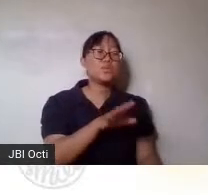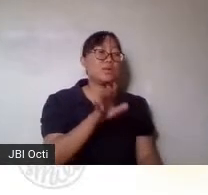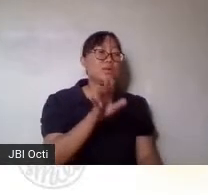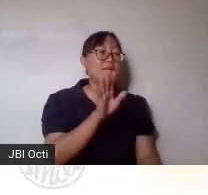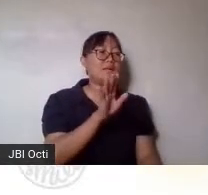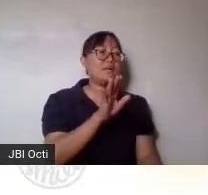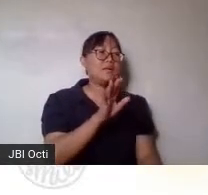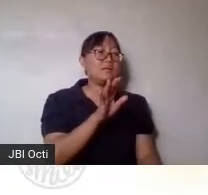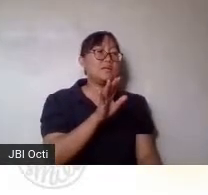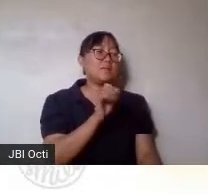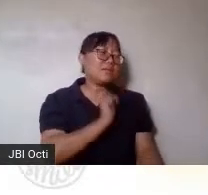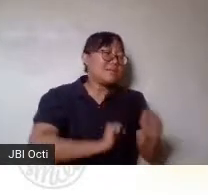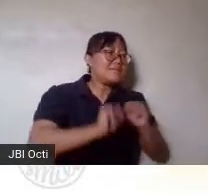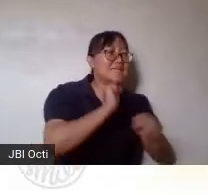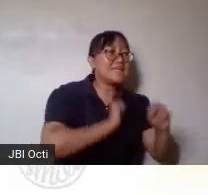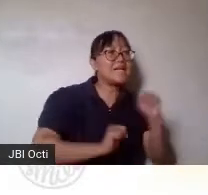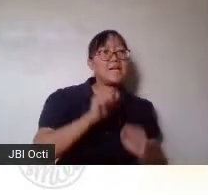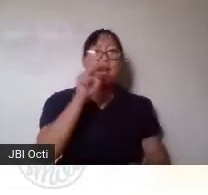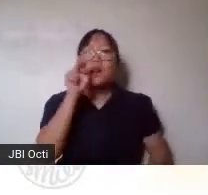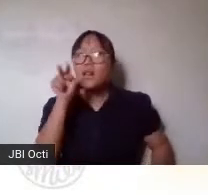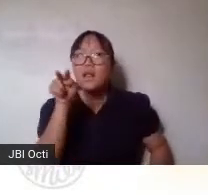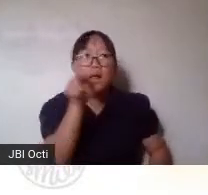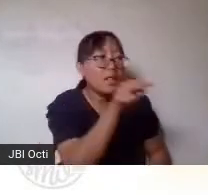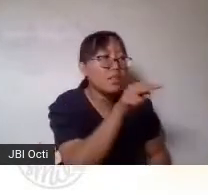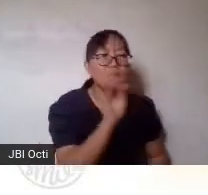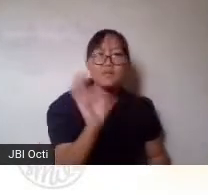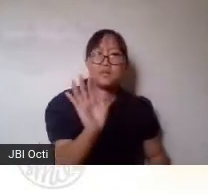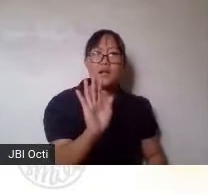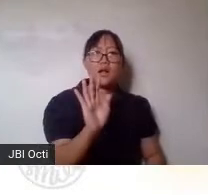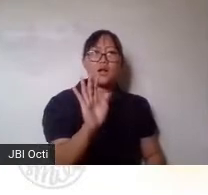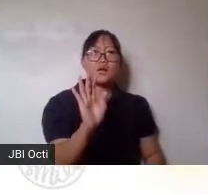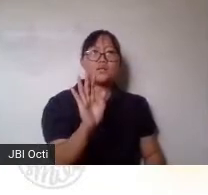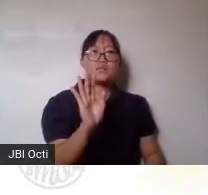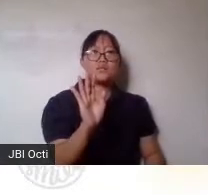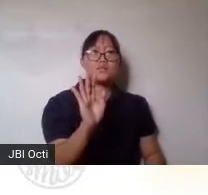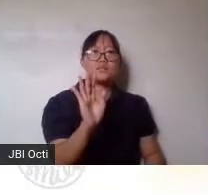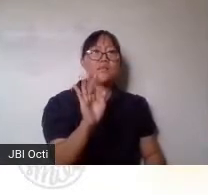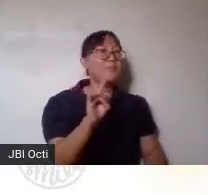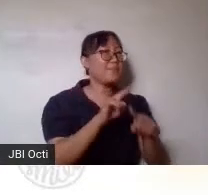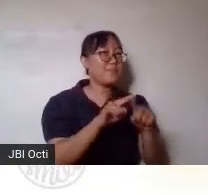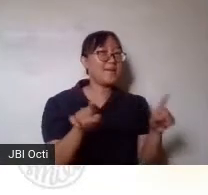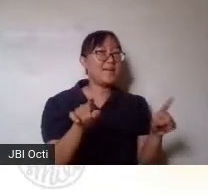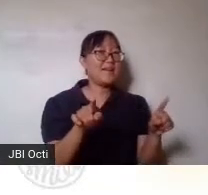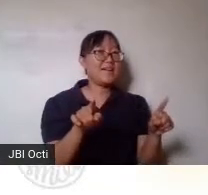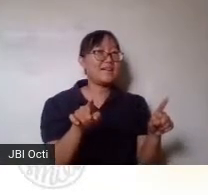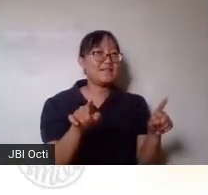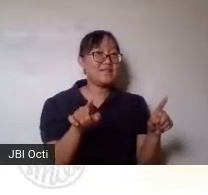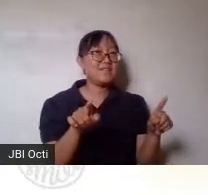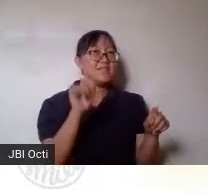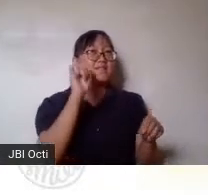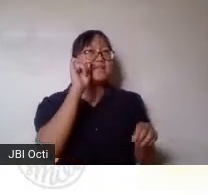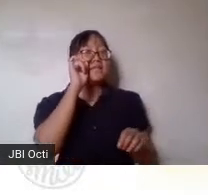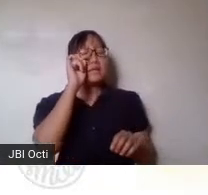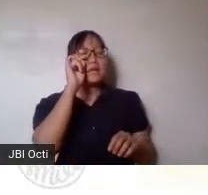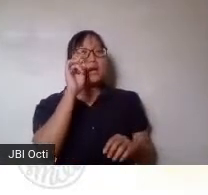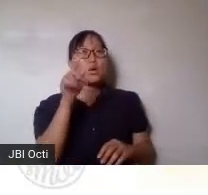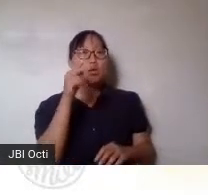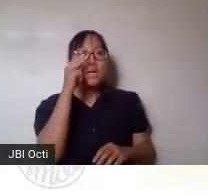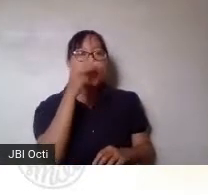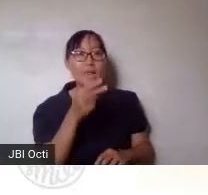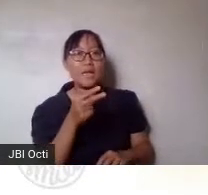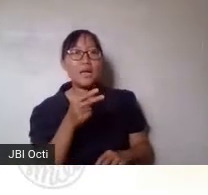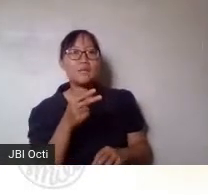anaknya. Ya, sehingga kita bisa dapatkan bentuk yang kalau menurut Lorna Wing dan Gold, ada pakar